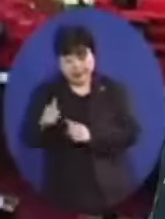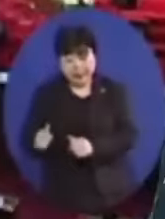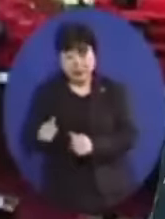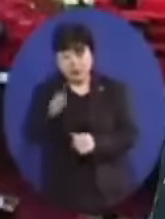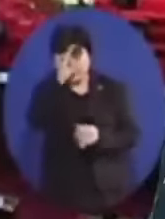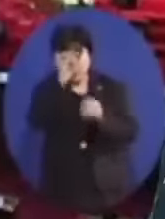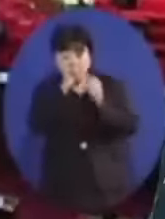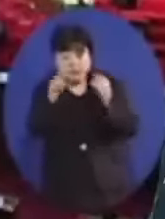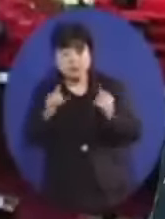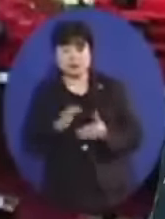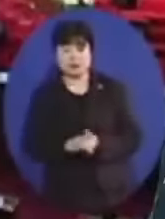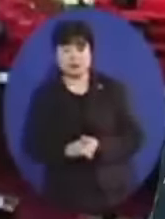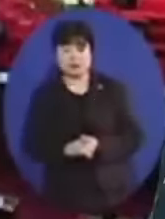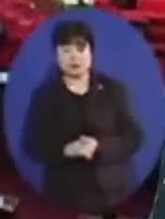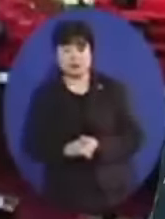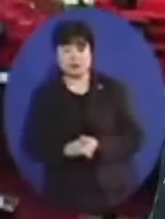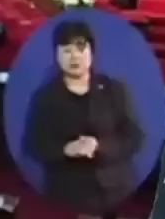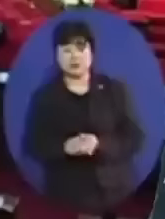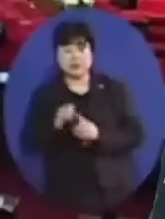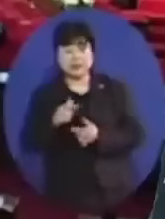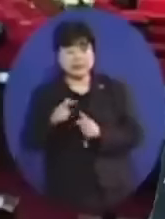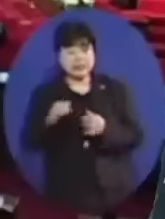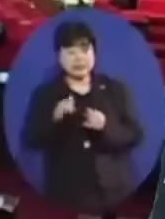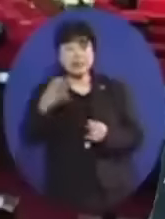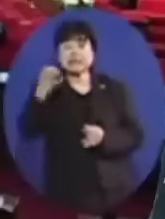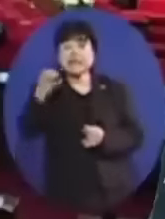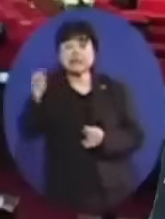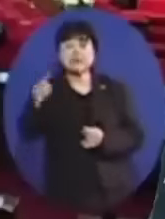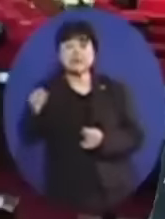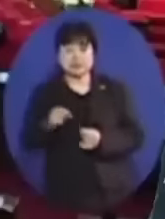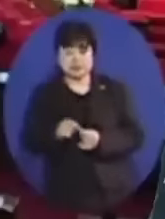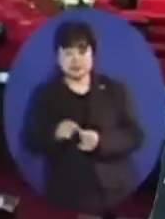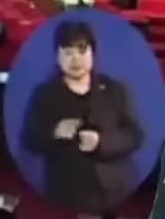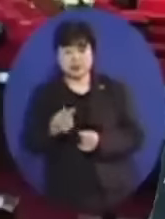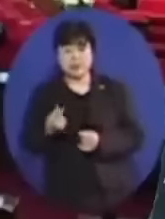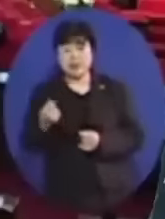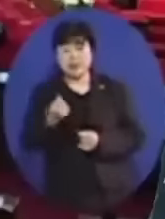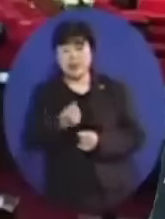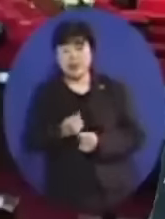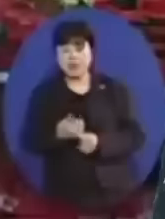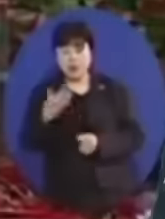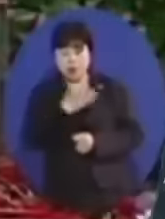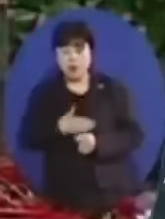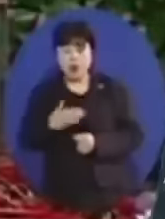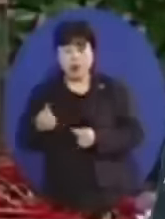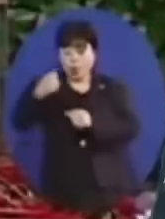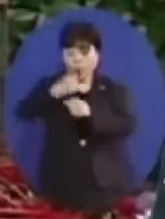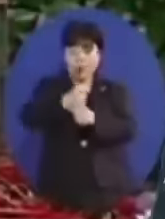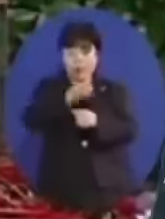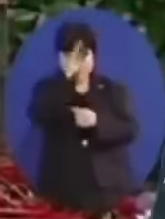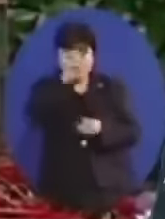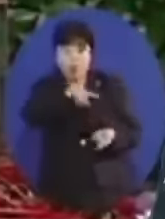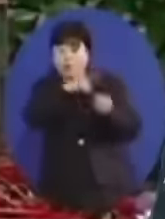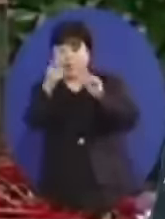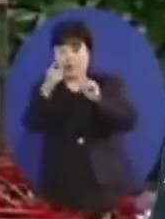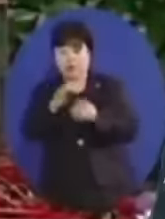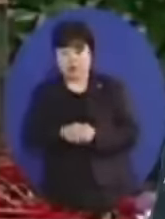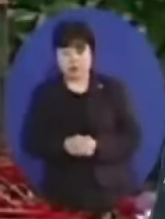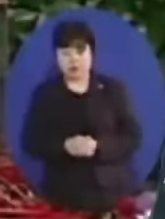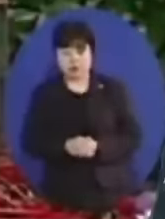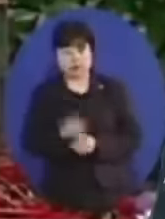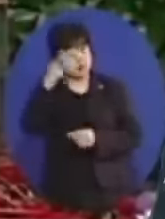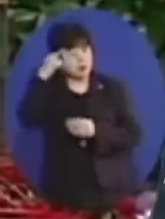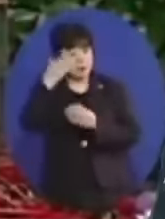환자들은 다른 환자들보다 40% 이상 빠른 회복을 보였던 것입니다. 한